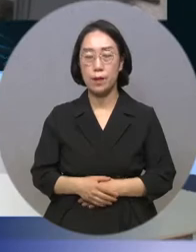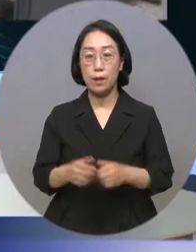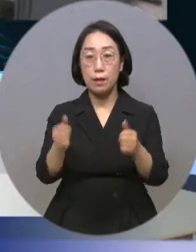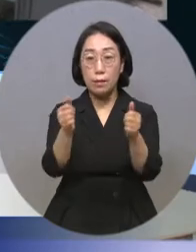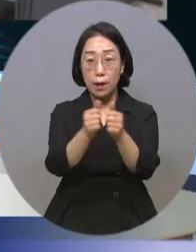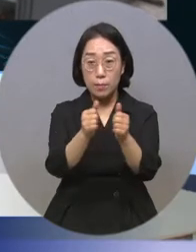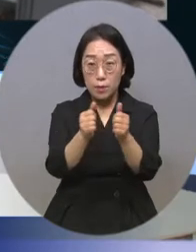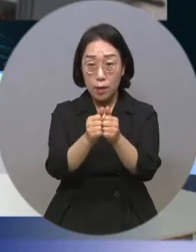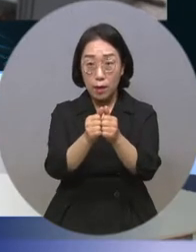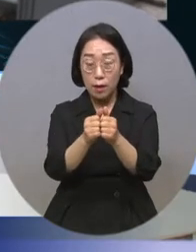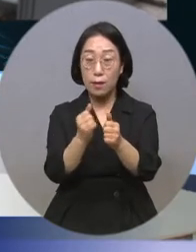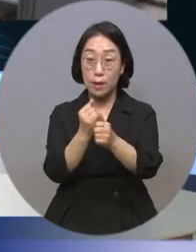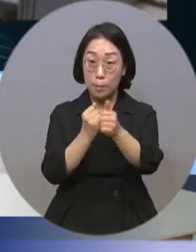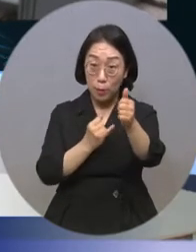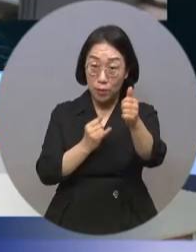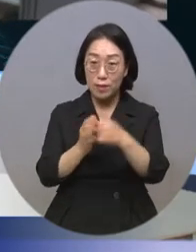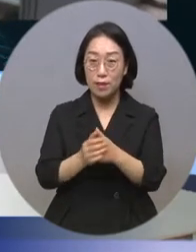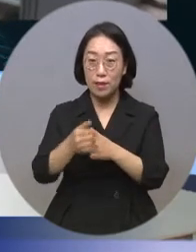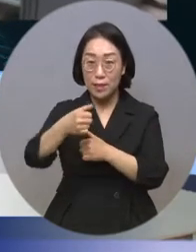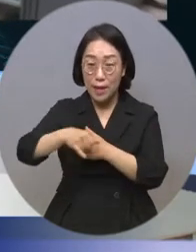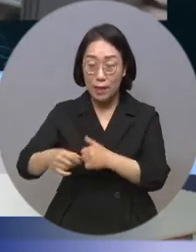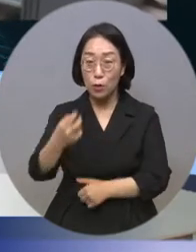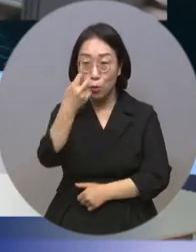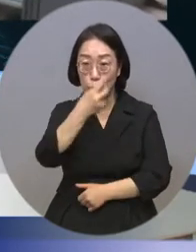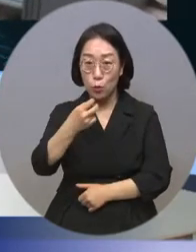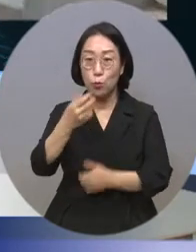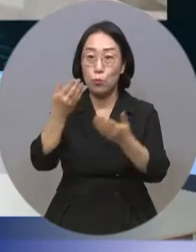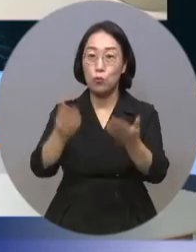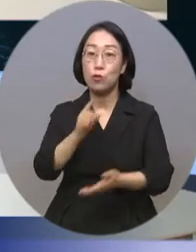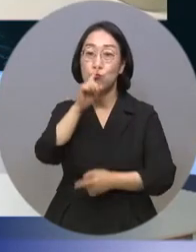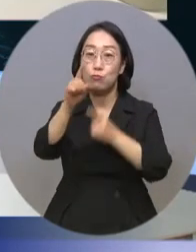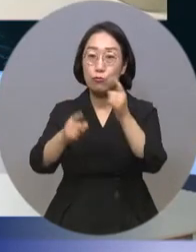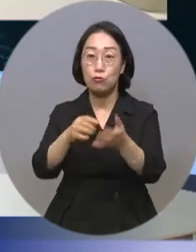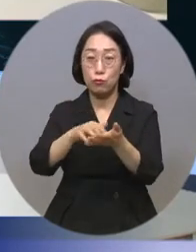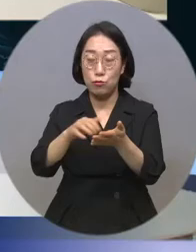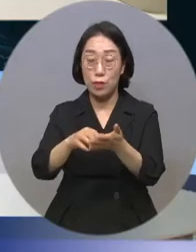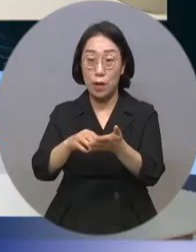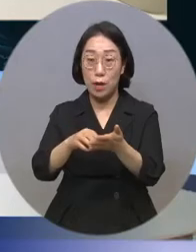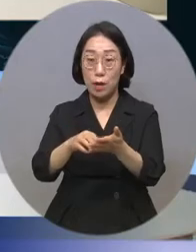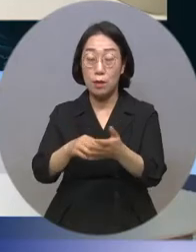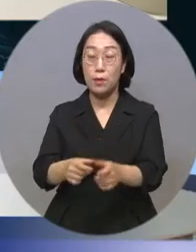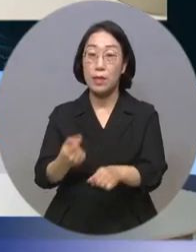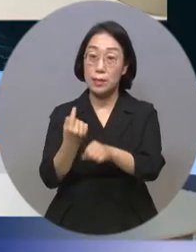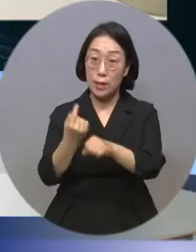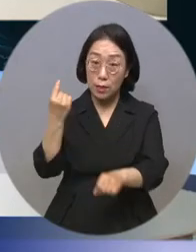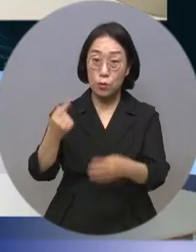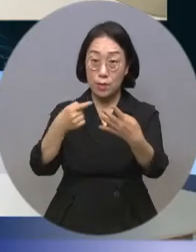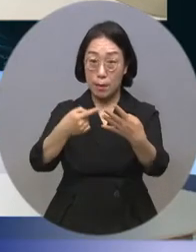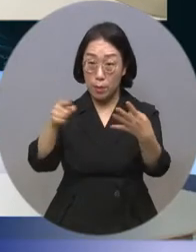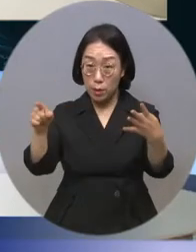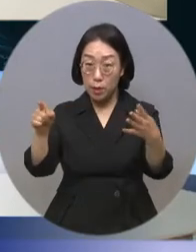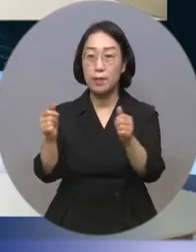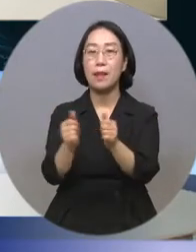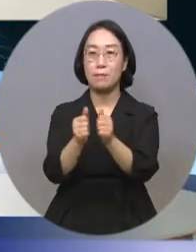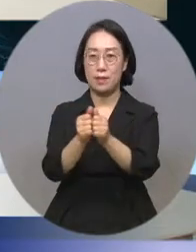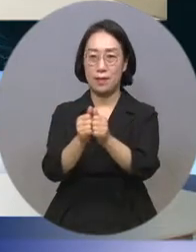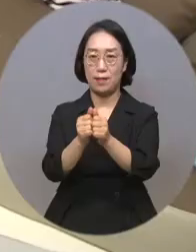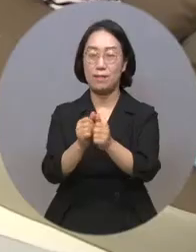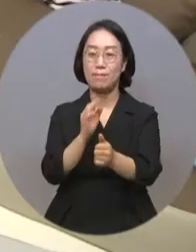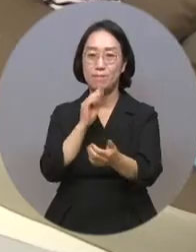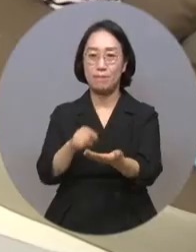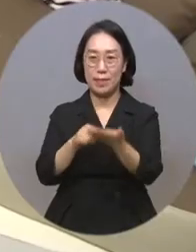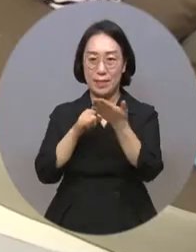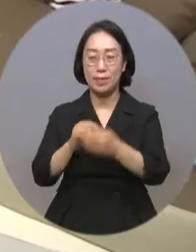남성들의 육아휴직이 꾸준히 증가해 지난해 육아휴직자 4명 중 1명은 남성인 것으로 나타났습니다.